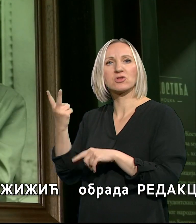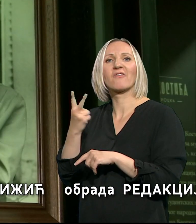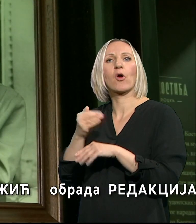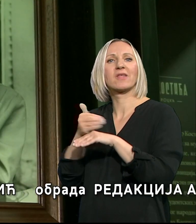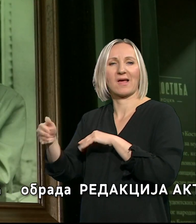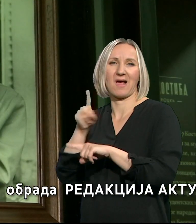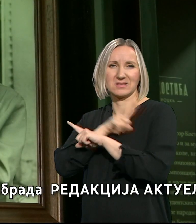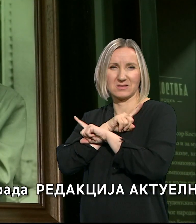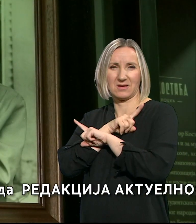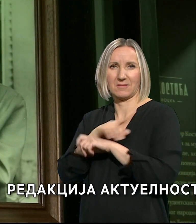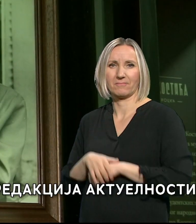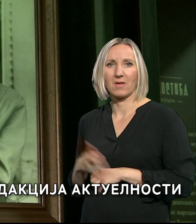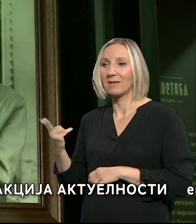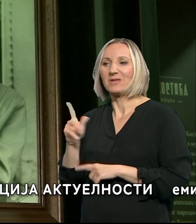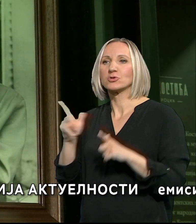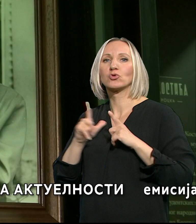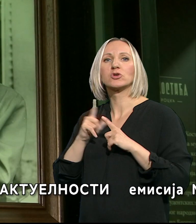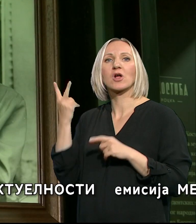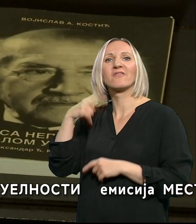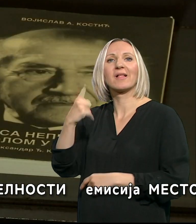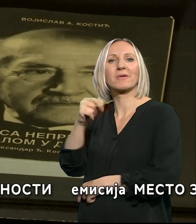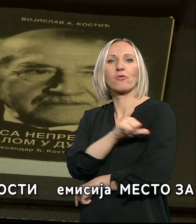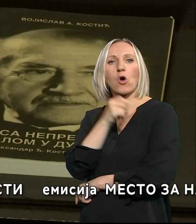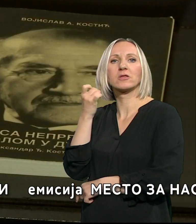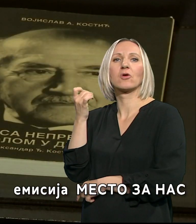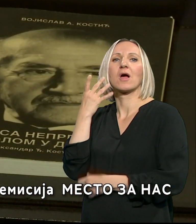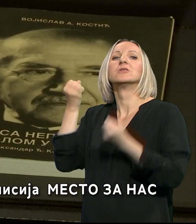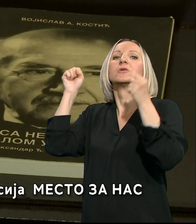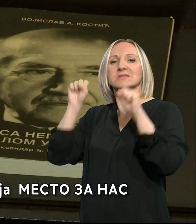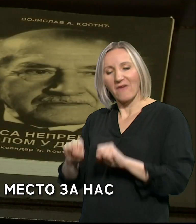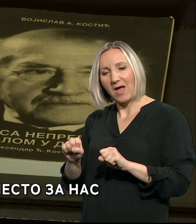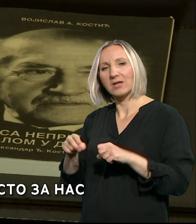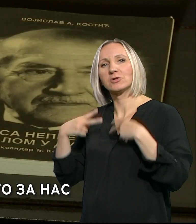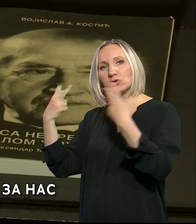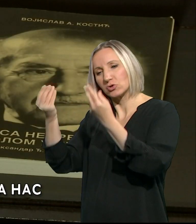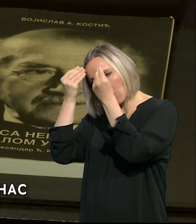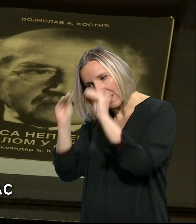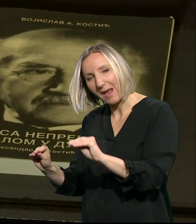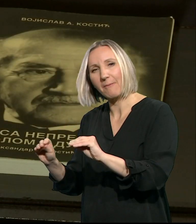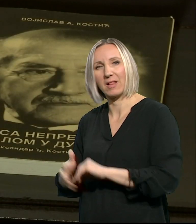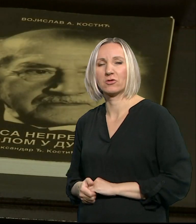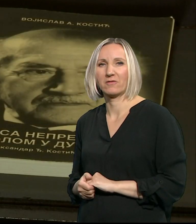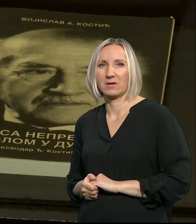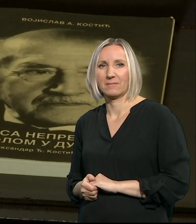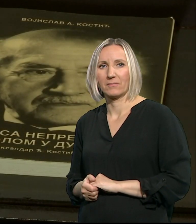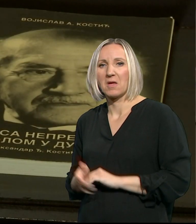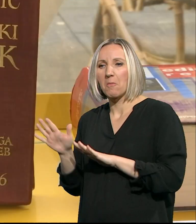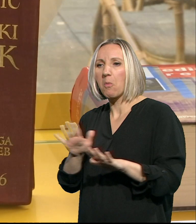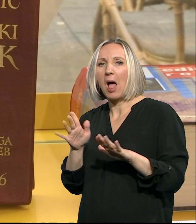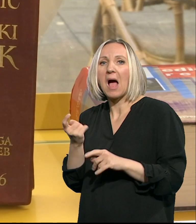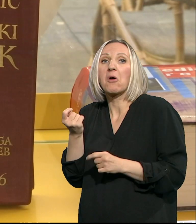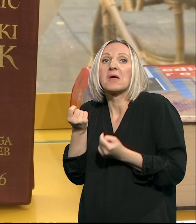godine kasnije. Nisu dočekali 2001. godinu kada su izvanično rehabilitovani. Tek polako i jedva